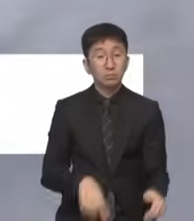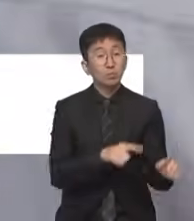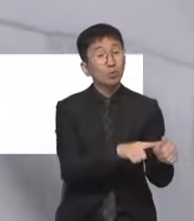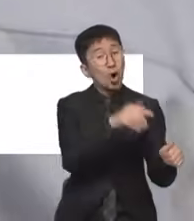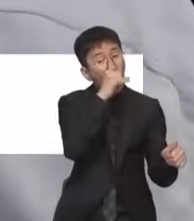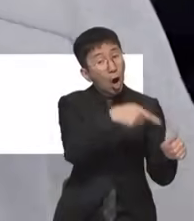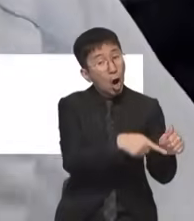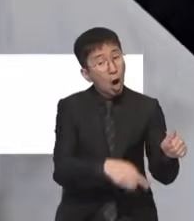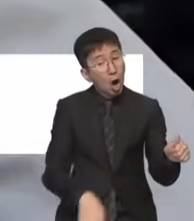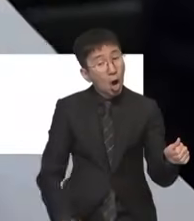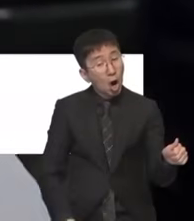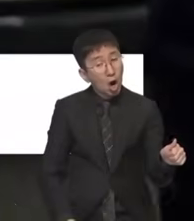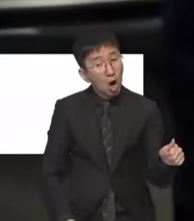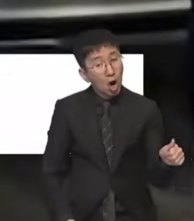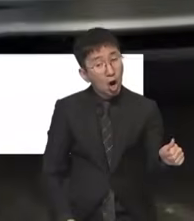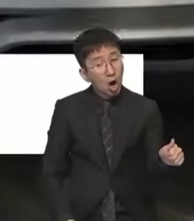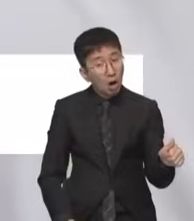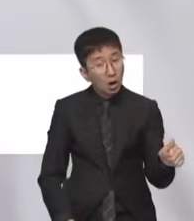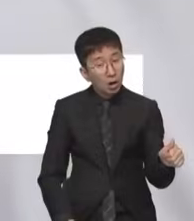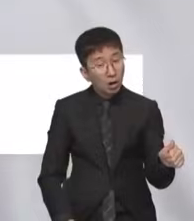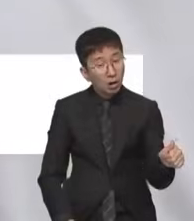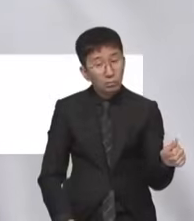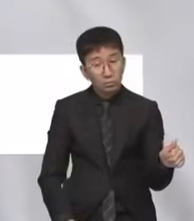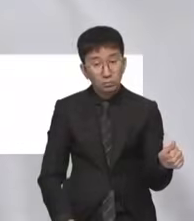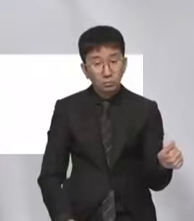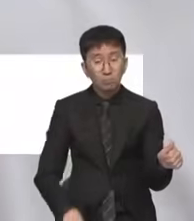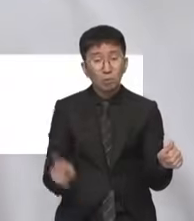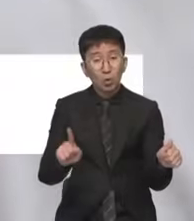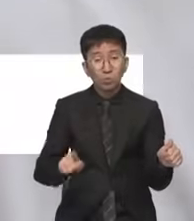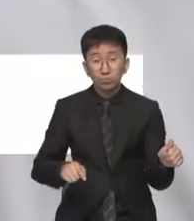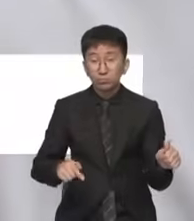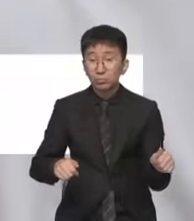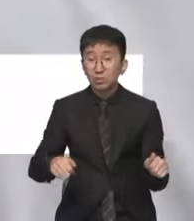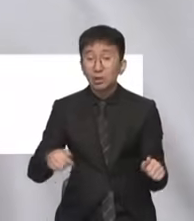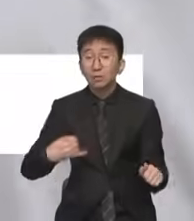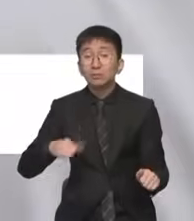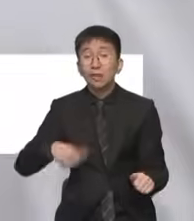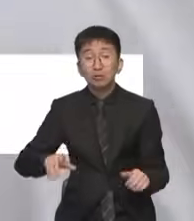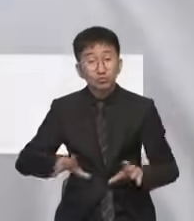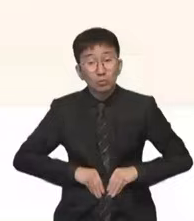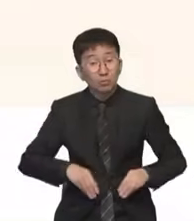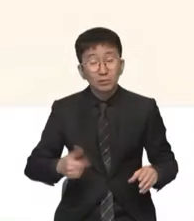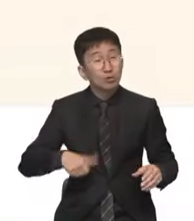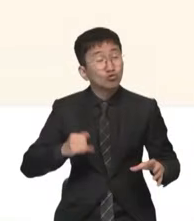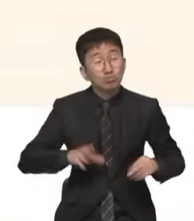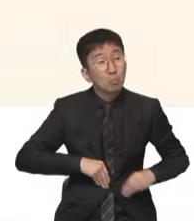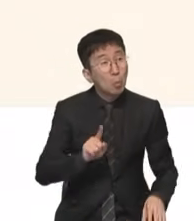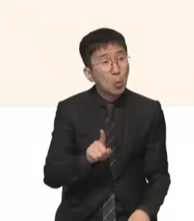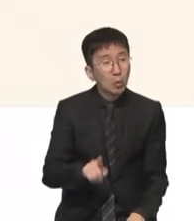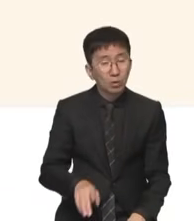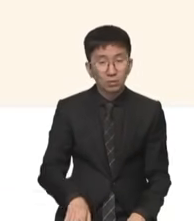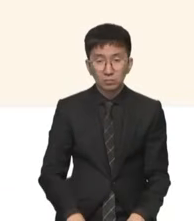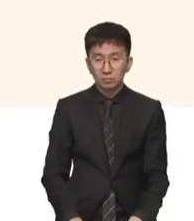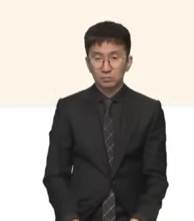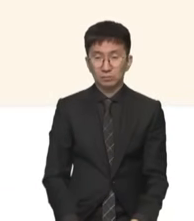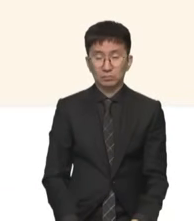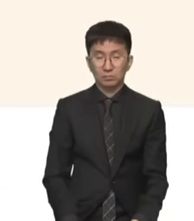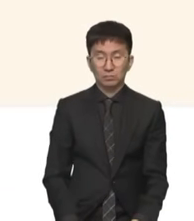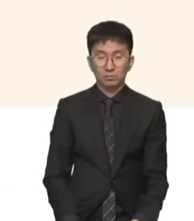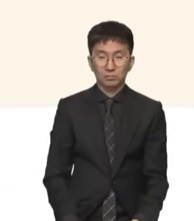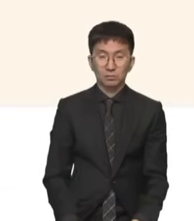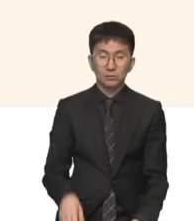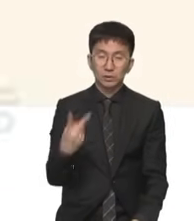돈 있는 사람들한테 가서 이렇게 할 수 있어요? 현재 애들은 빌릴까요? 현재 애들은 빌릴까요? 지난 2021년 7월